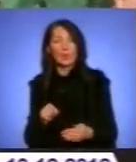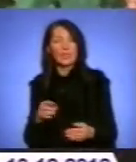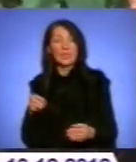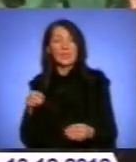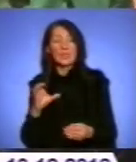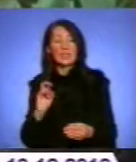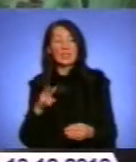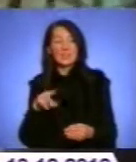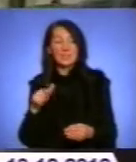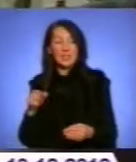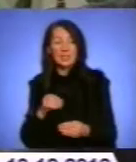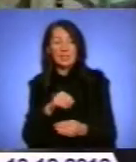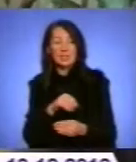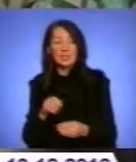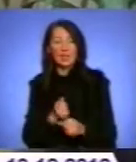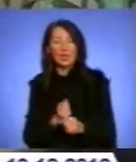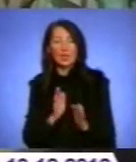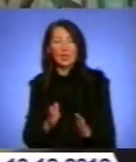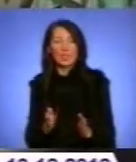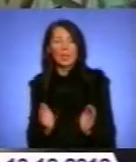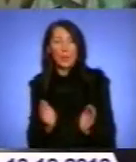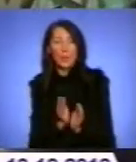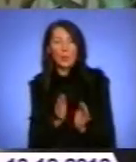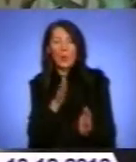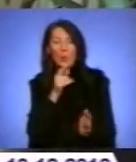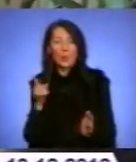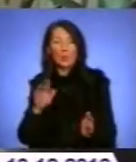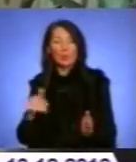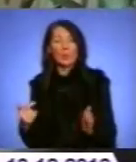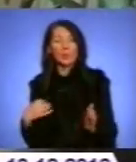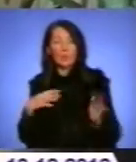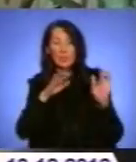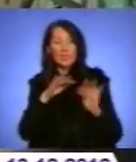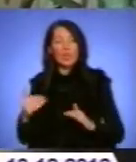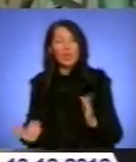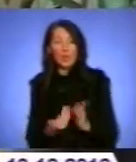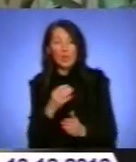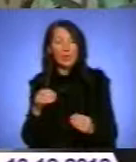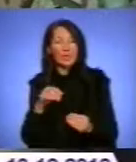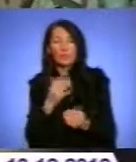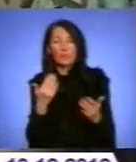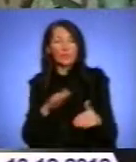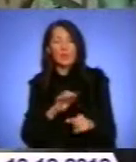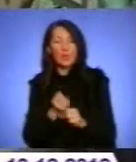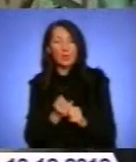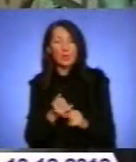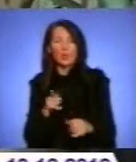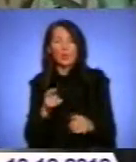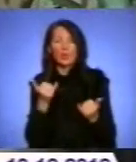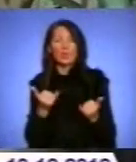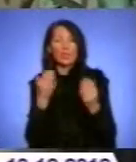сіль працює тільки певний період. Потім починається знову, впав новий сніг, і вона вже не працює. Тому на даний час